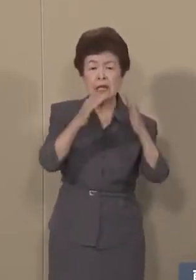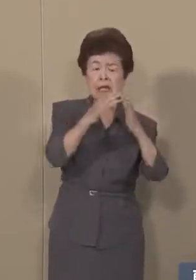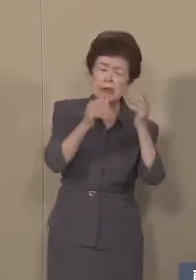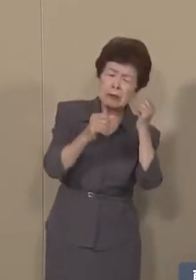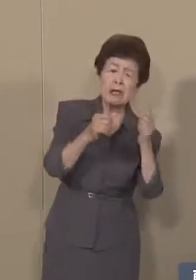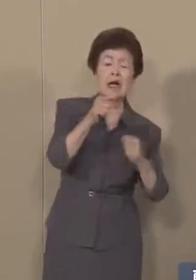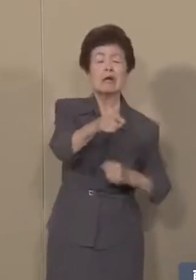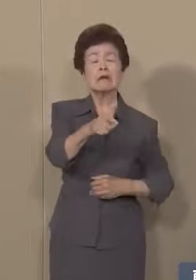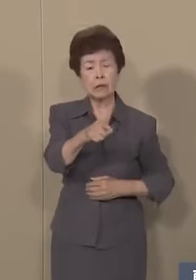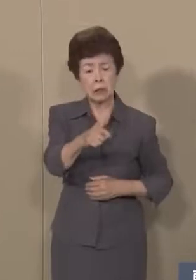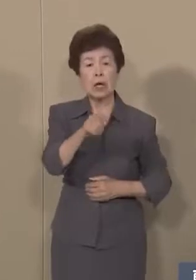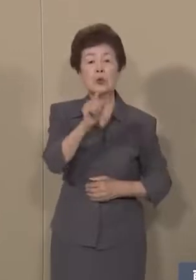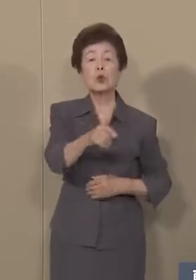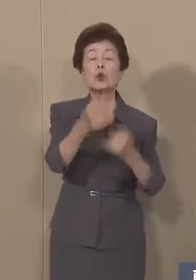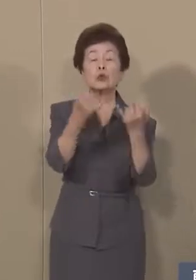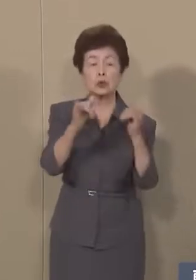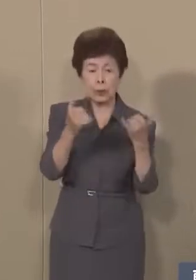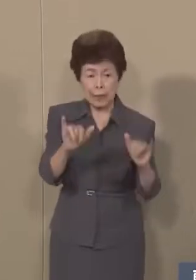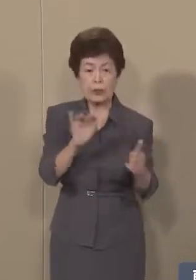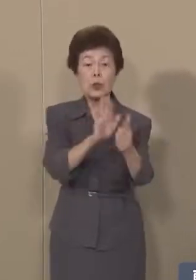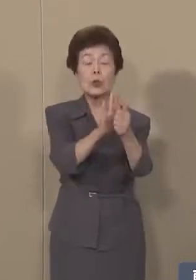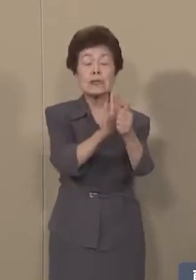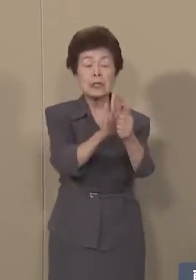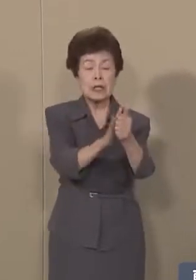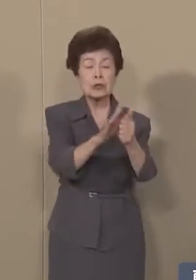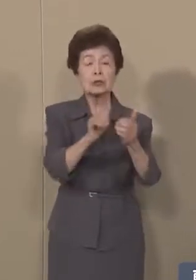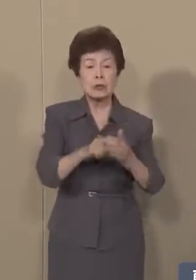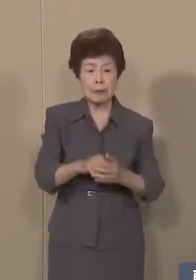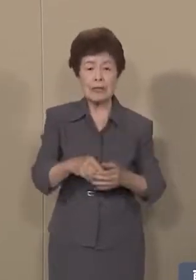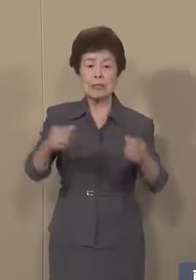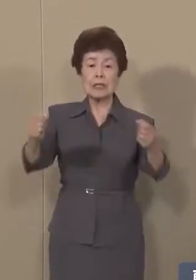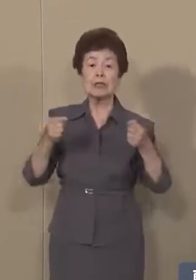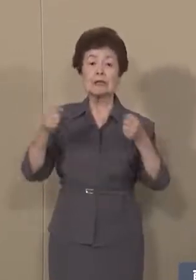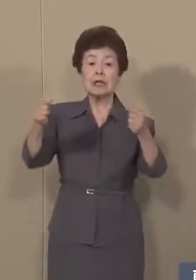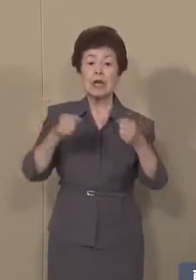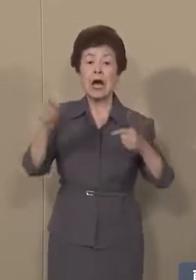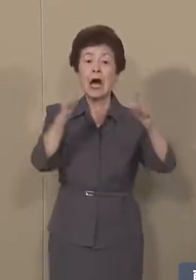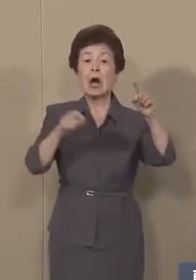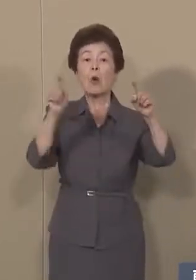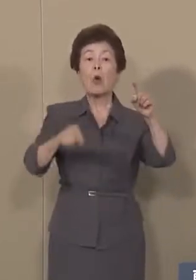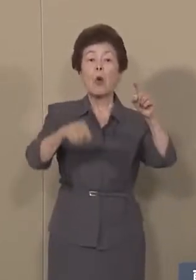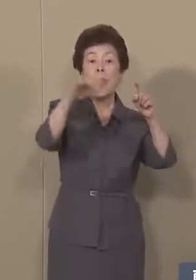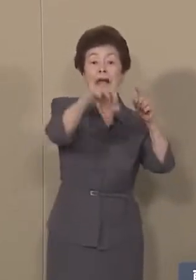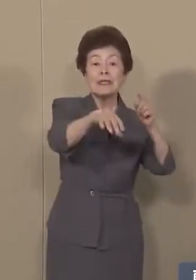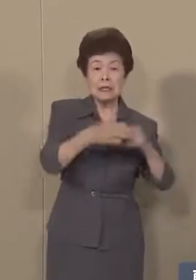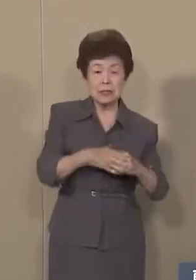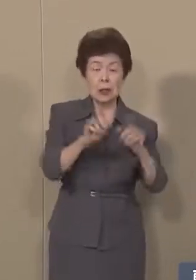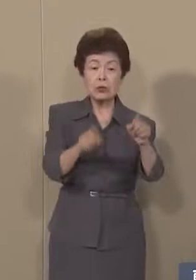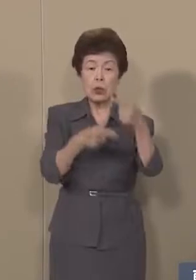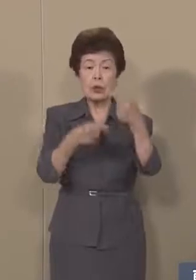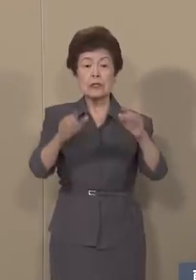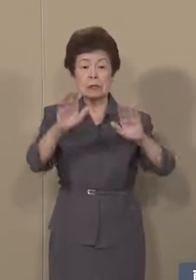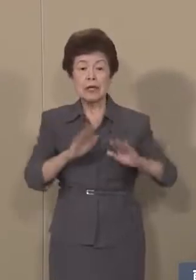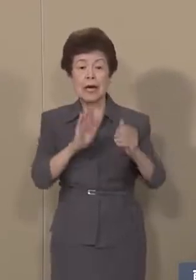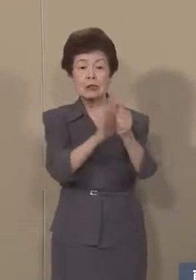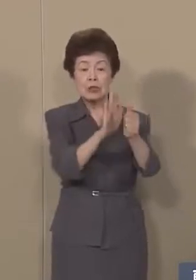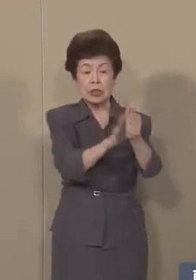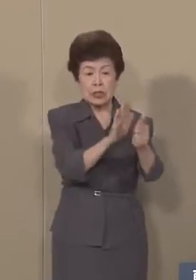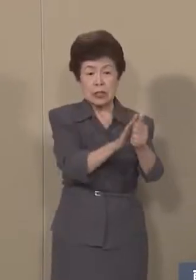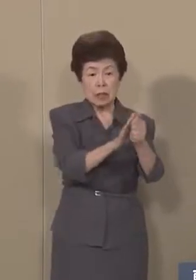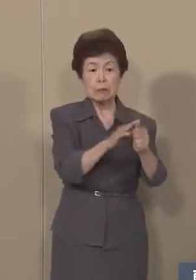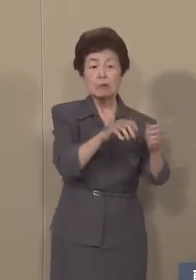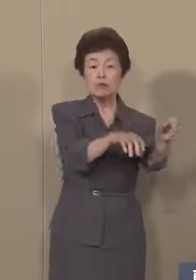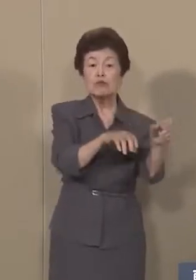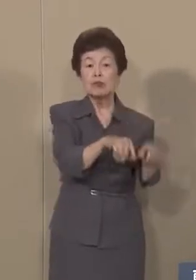たこのような派遣労働者を支援するために日比谷公園に年越し派遣村を作り支援活動を行いまし